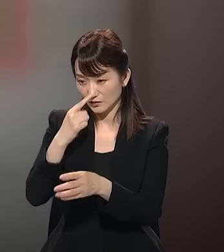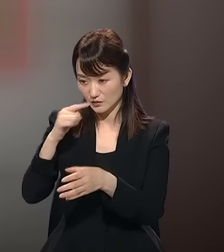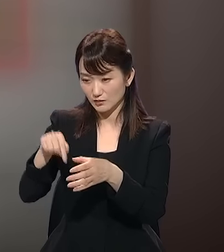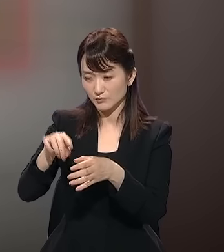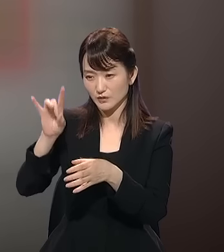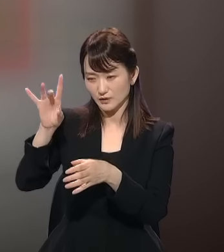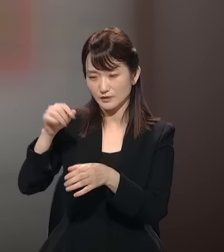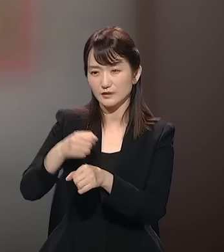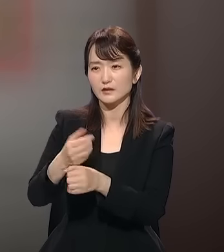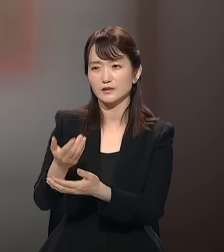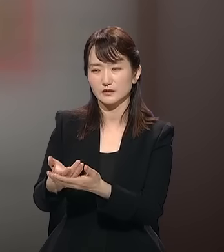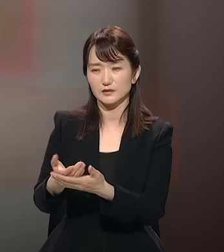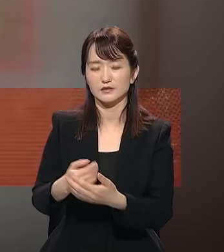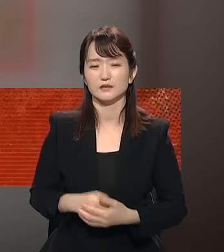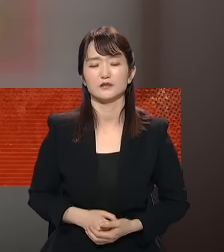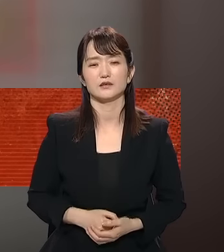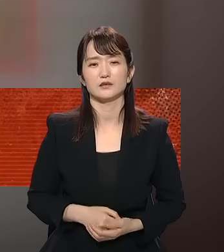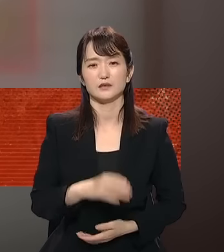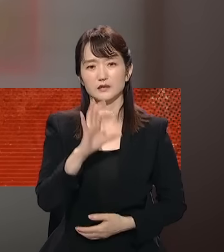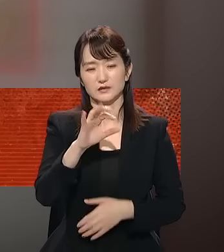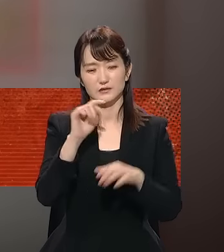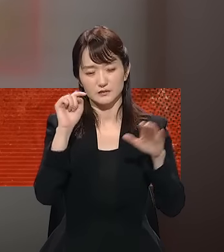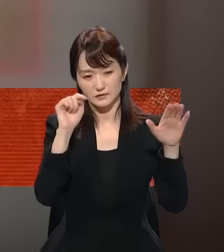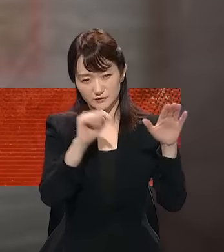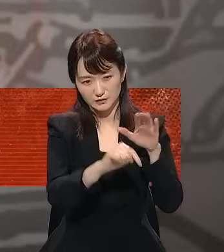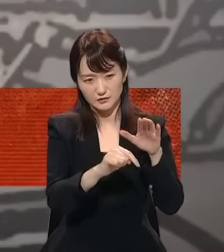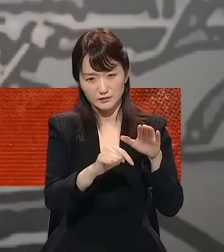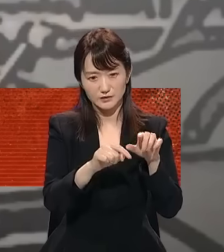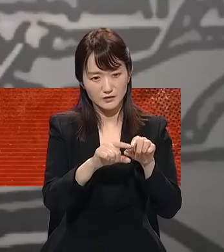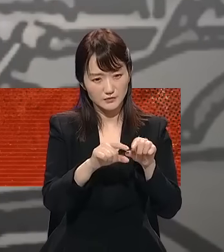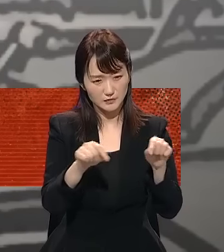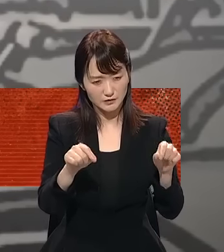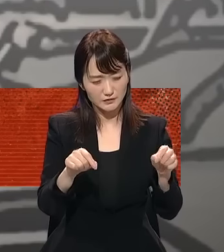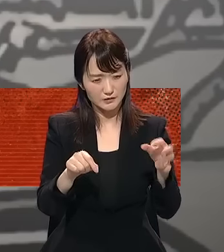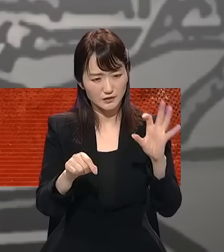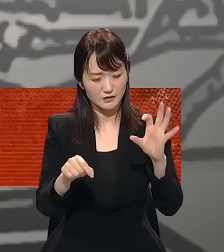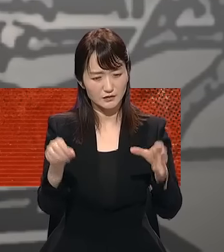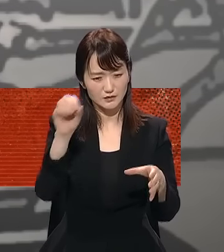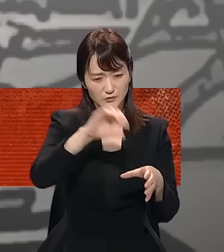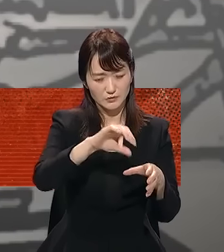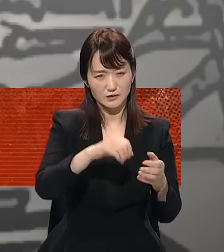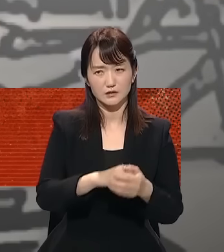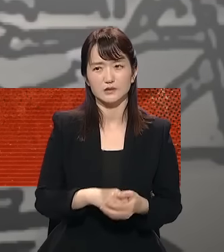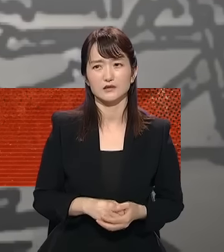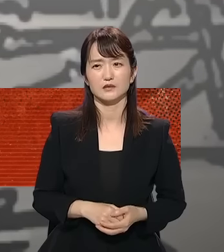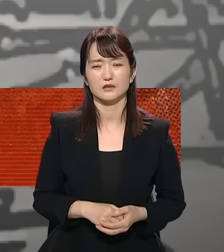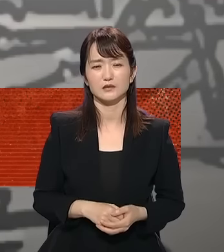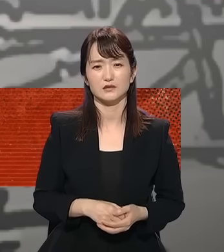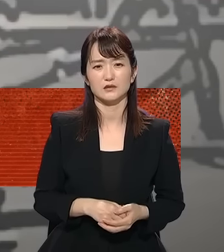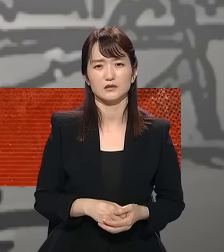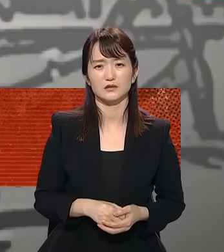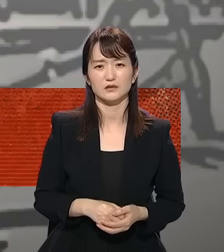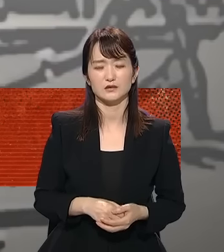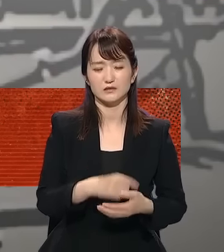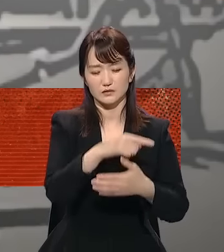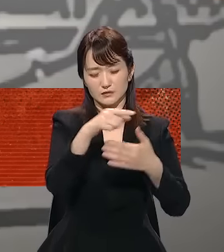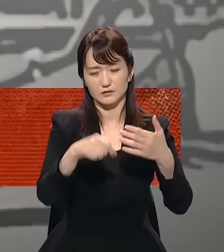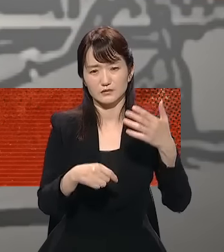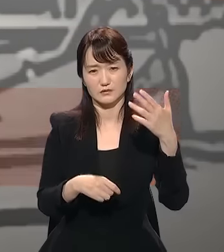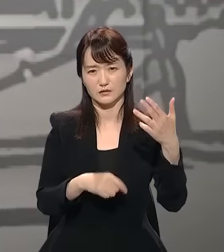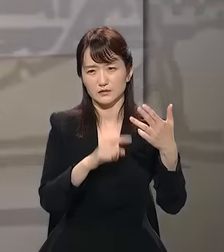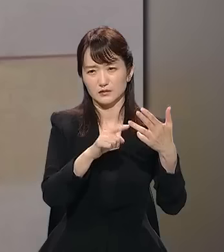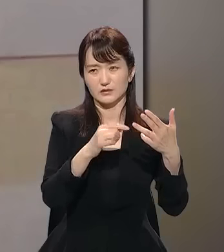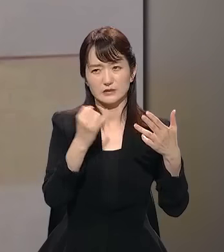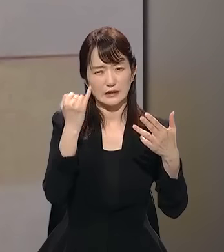화장실 공중 화장실이나 변기 버릴 때 자기 돈 아까워하면서 남에 돈 아까 모르면 등등 여덟 가지를 하면서 저 타이틀을